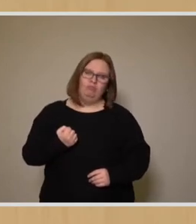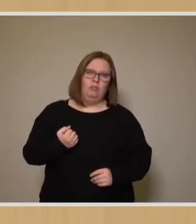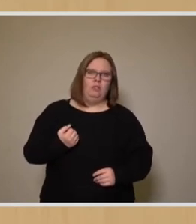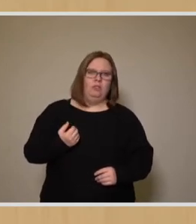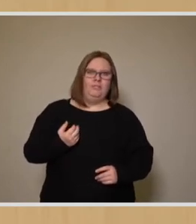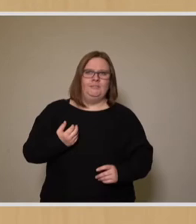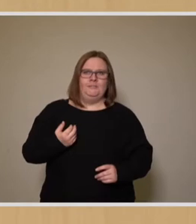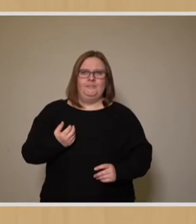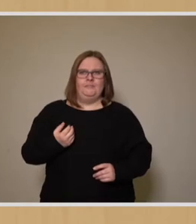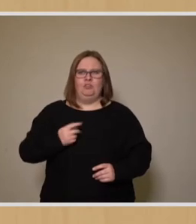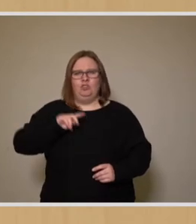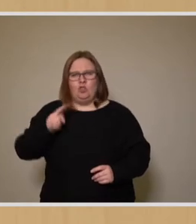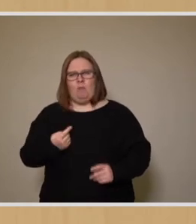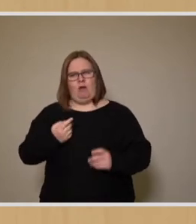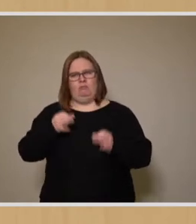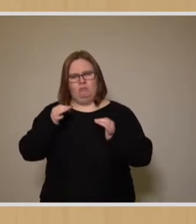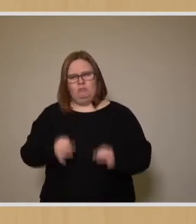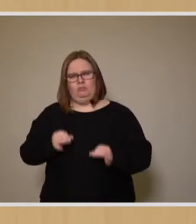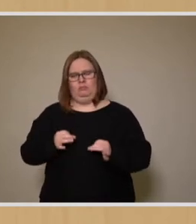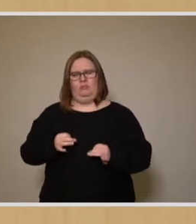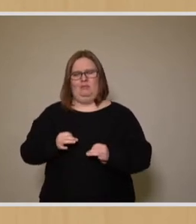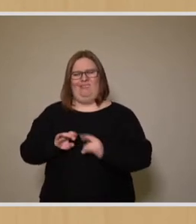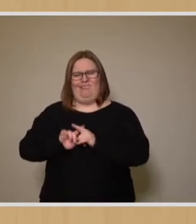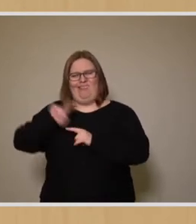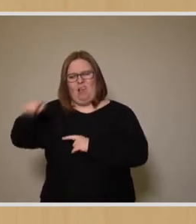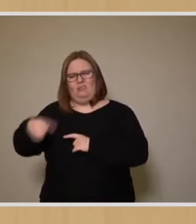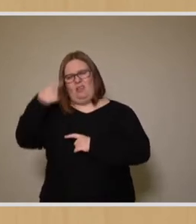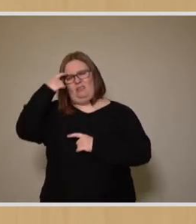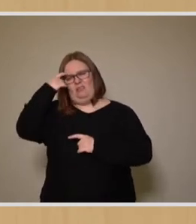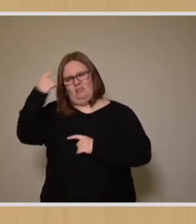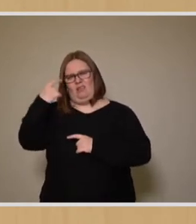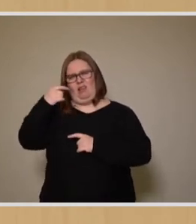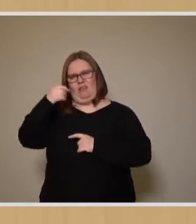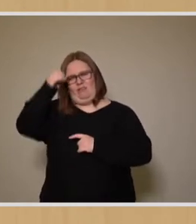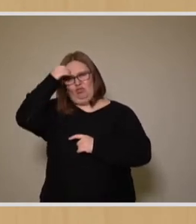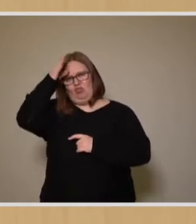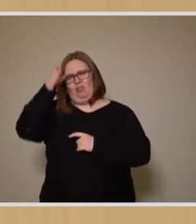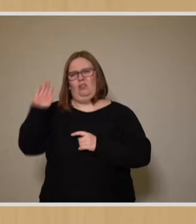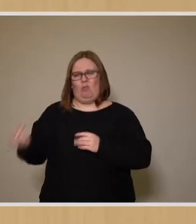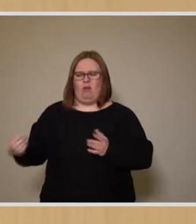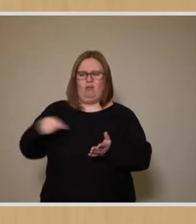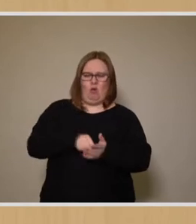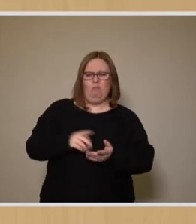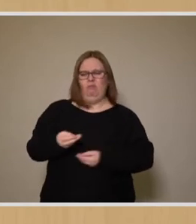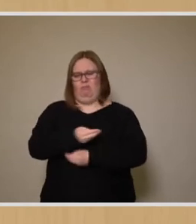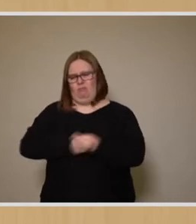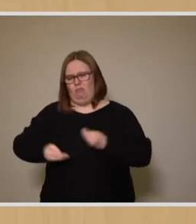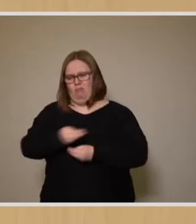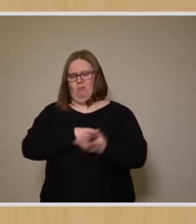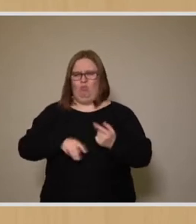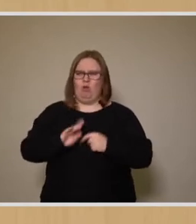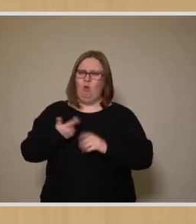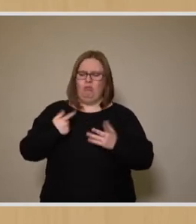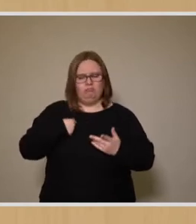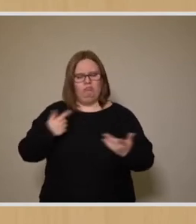dass wir wirklich nochmal fundiert auch mit externen sachverständigen Meinungen diskutieren können und hier eine Entscheidung treffen können, die, mit der uns